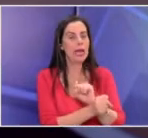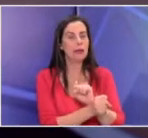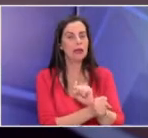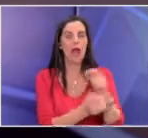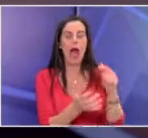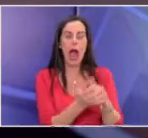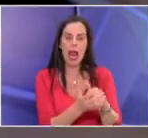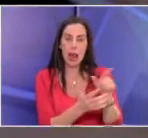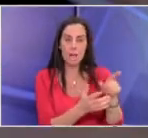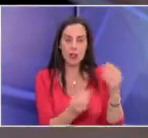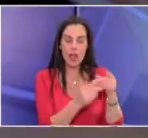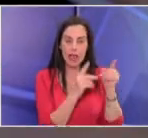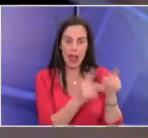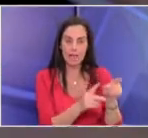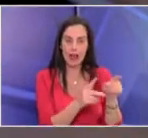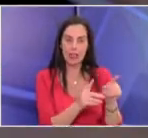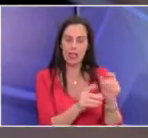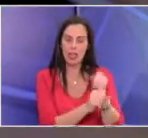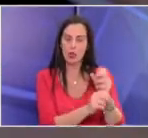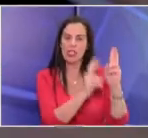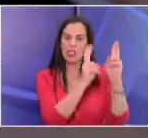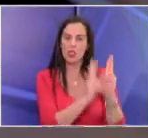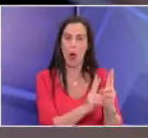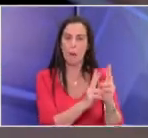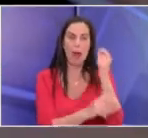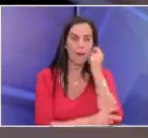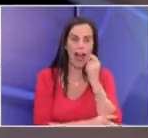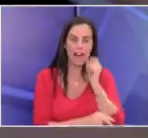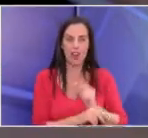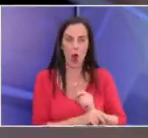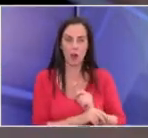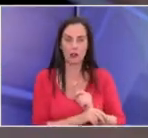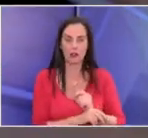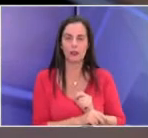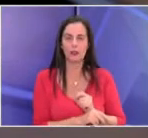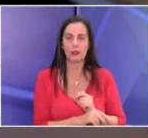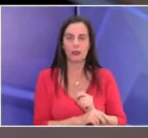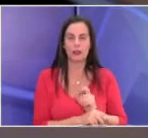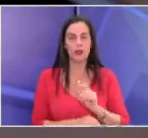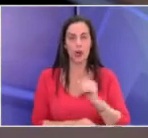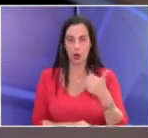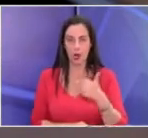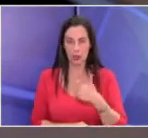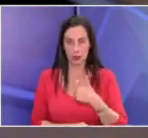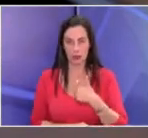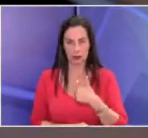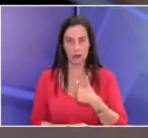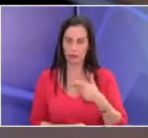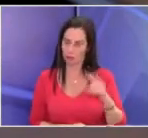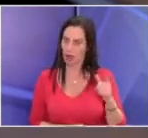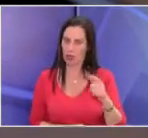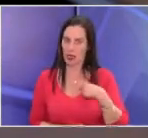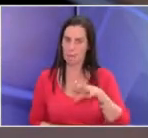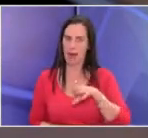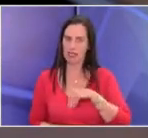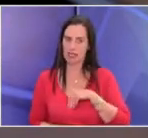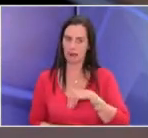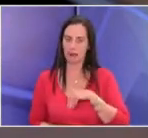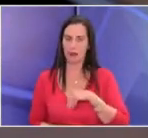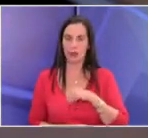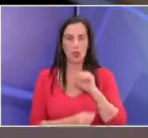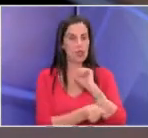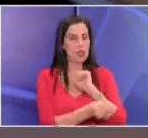אבל לפנייך אני אציג גם את הפאנליסטית הקבועה שלי, מיכל צ'רנוביסקי. ואני לא אומר את זה עוד פעם עד סוף התוכנית.